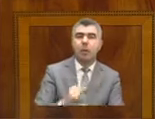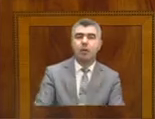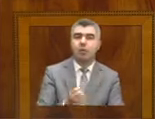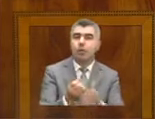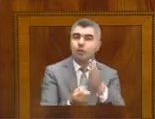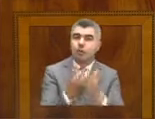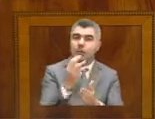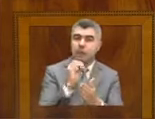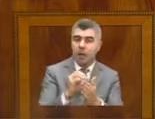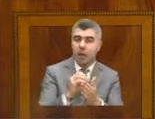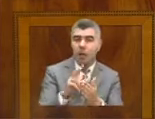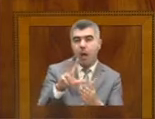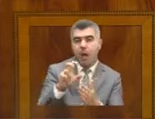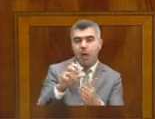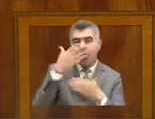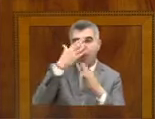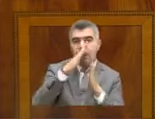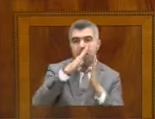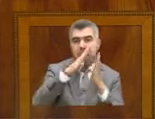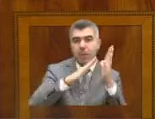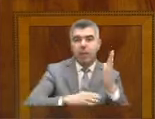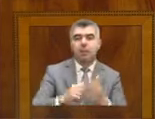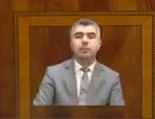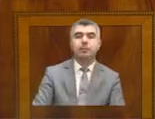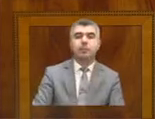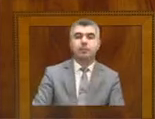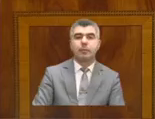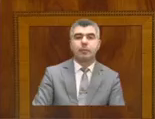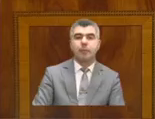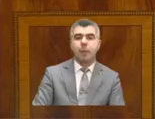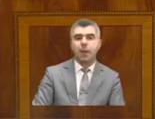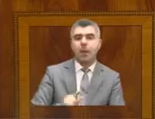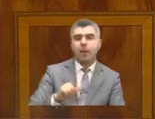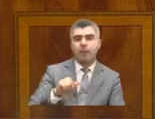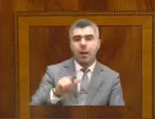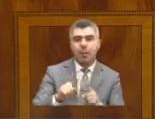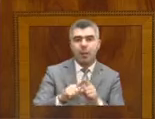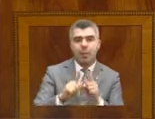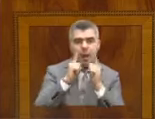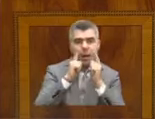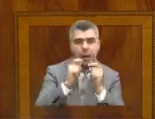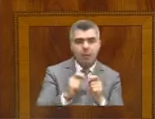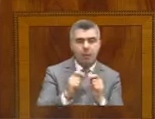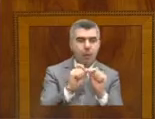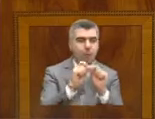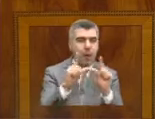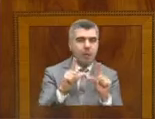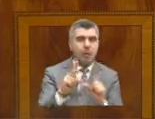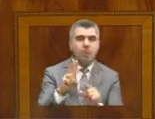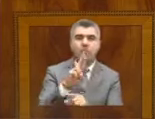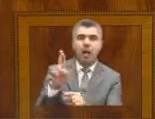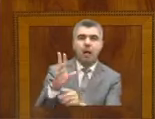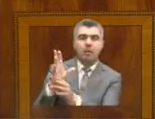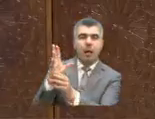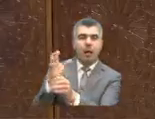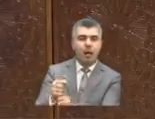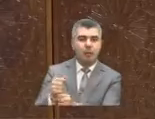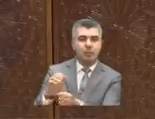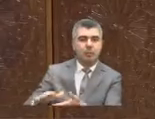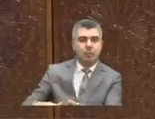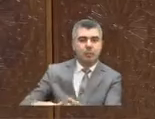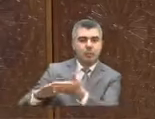التي تشهده بلادنا، وذلك ترجمة للرؤية المتبصرة لصاحب الجلالة نصره